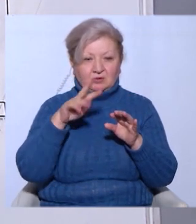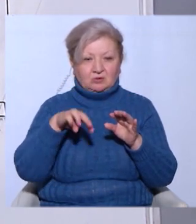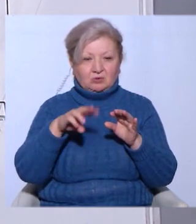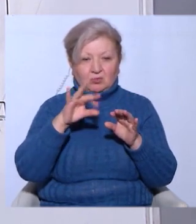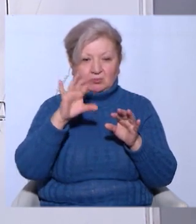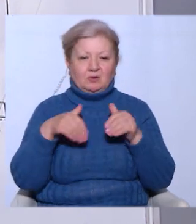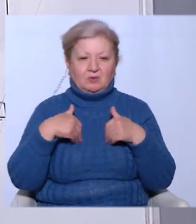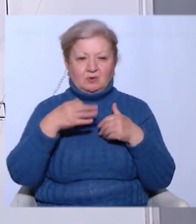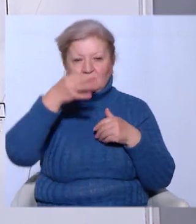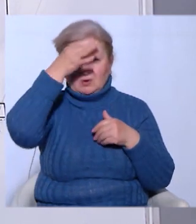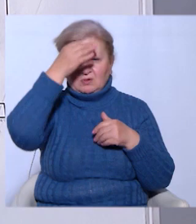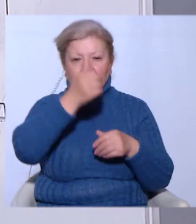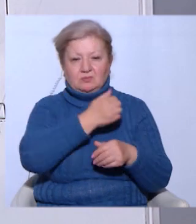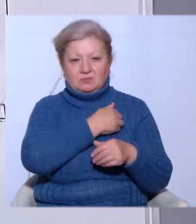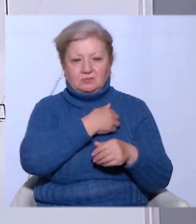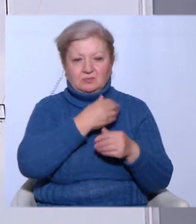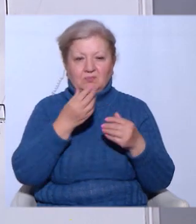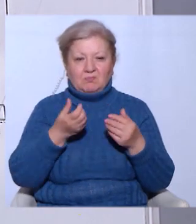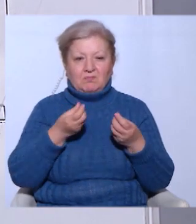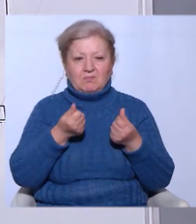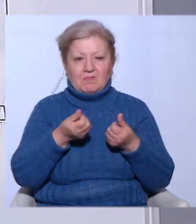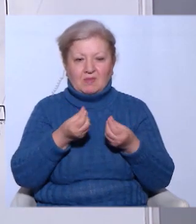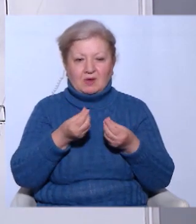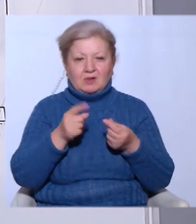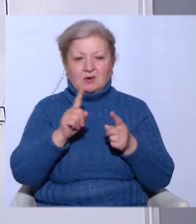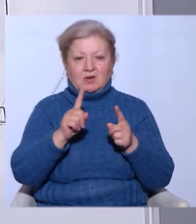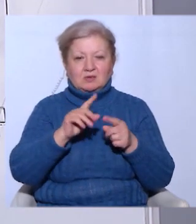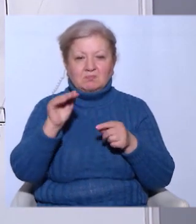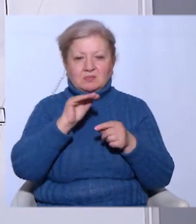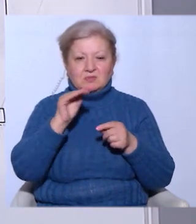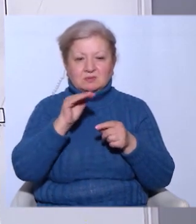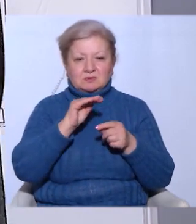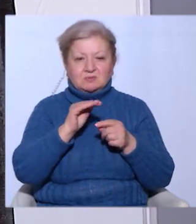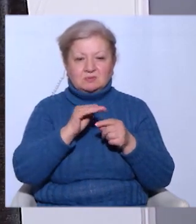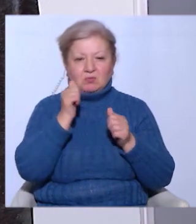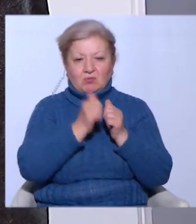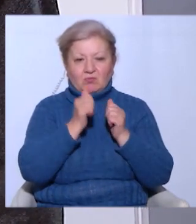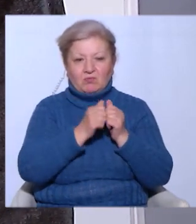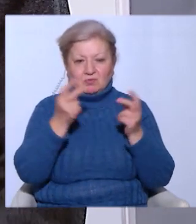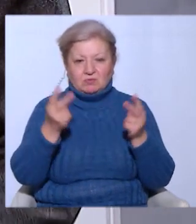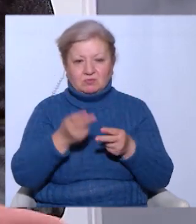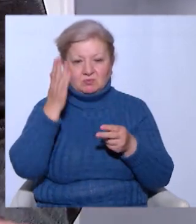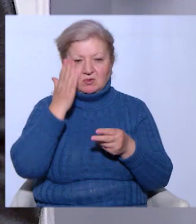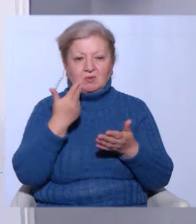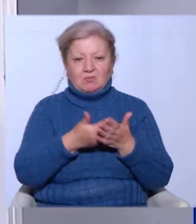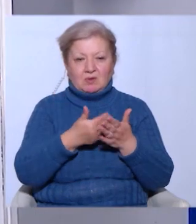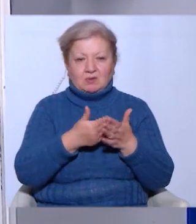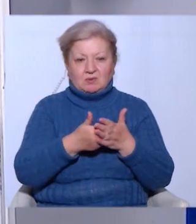მათემატიკიდან გავიხსენოთ ერთი ორი რაღაცა, რაც ფიზიკაში მუდმივად დაგვჭირდება.